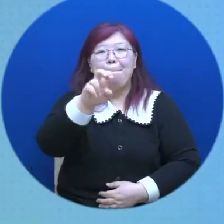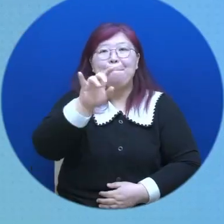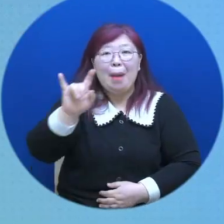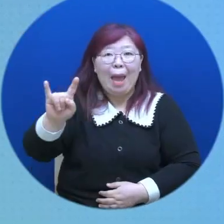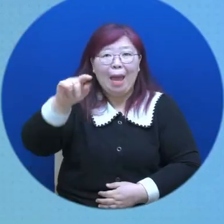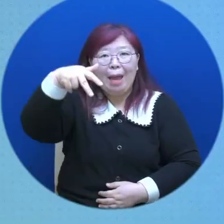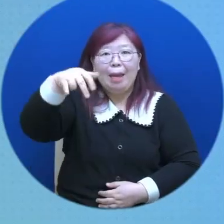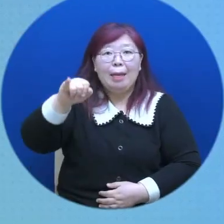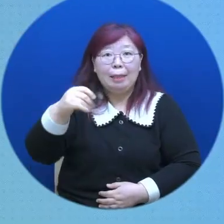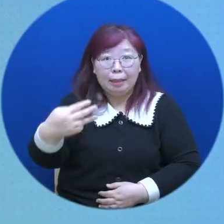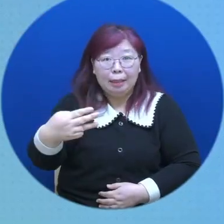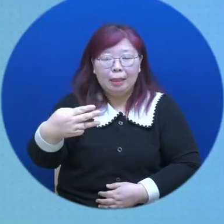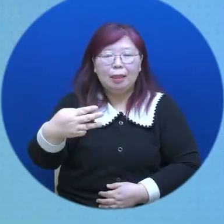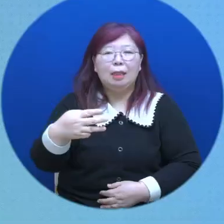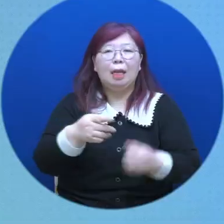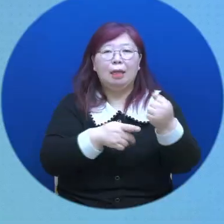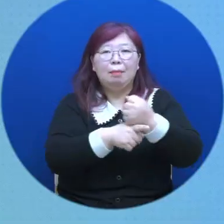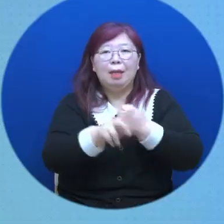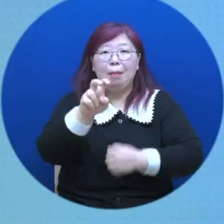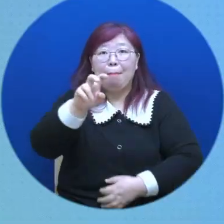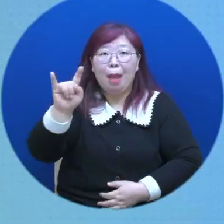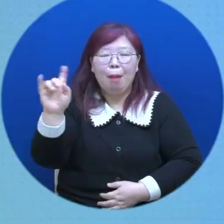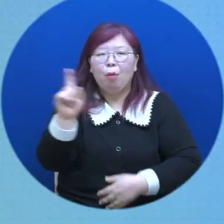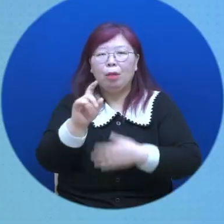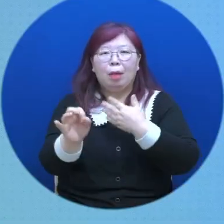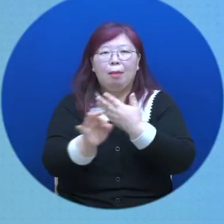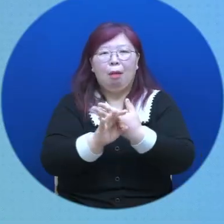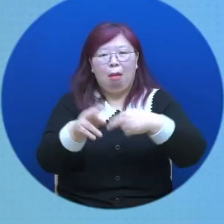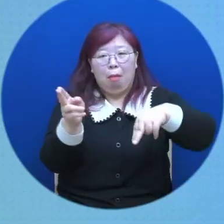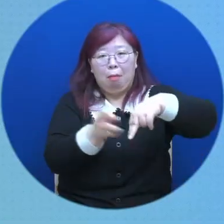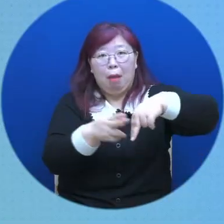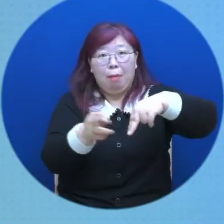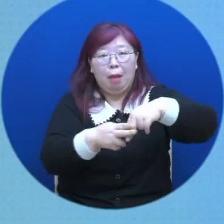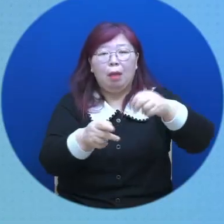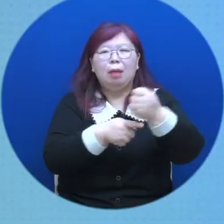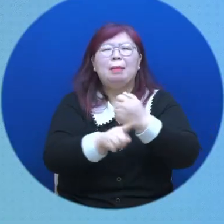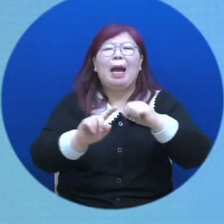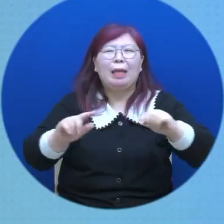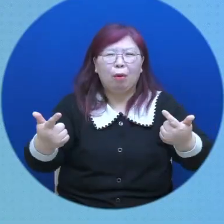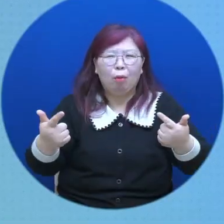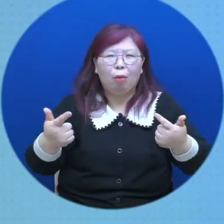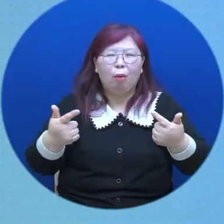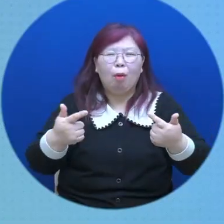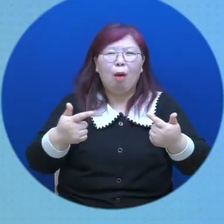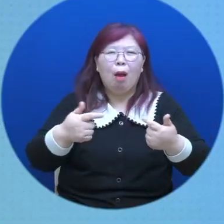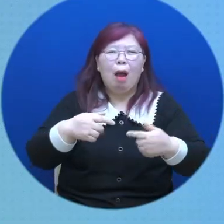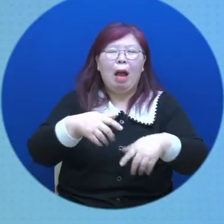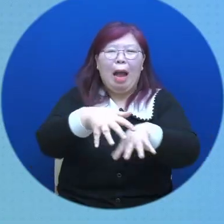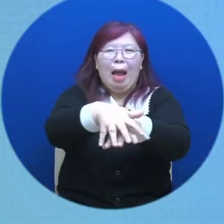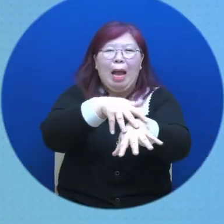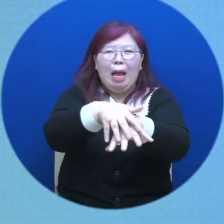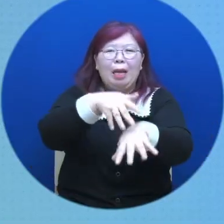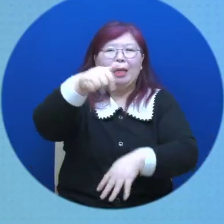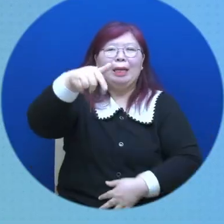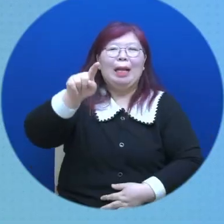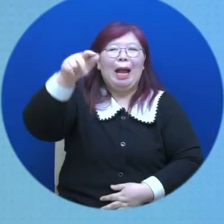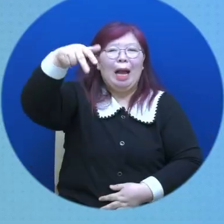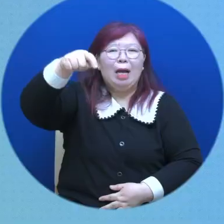것은 회초리로 때리다 그 말이 아니라 가죽끈으로 쇠가 박힌